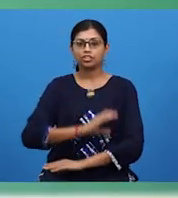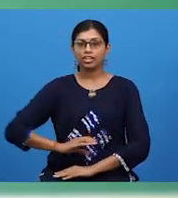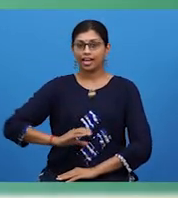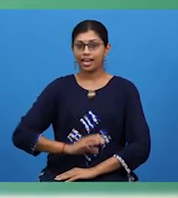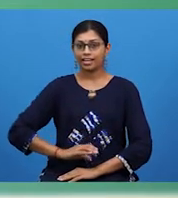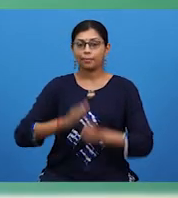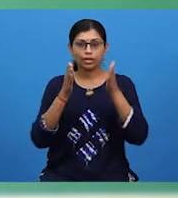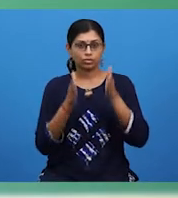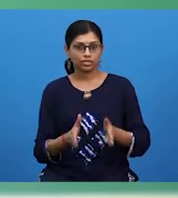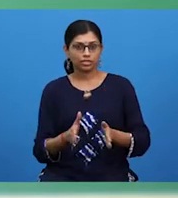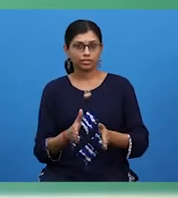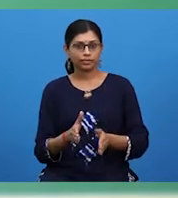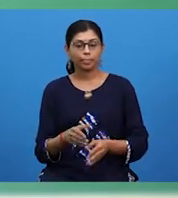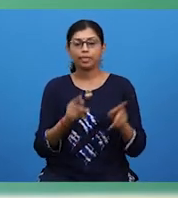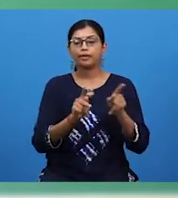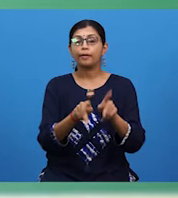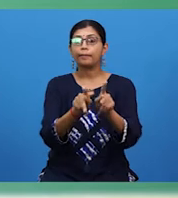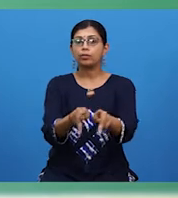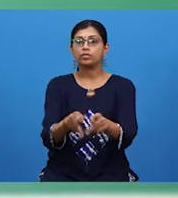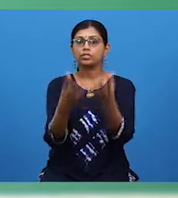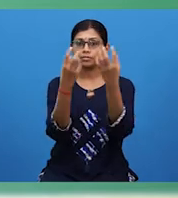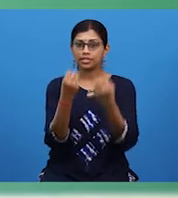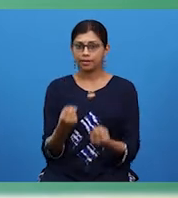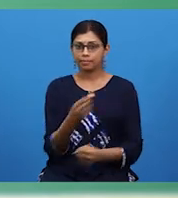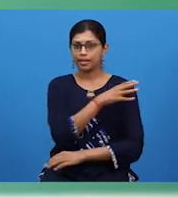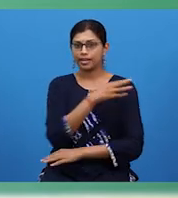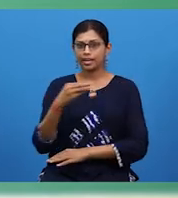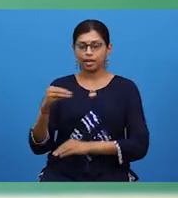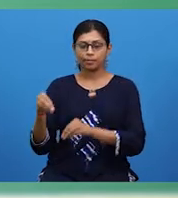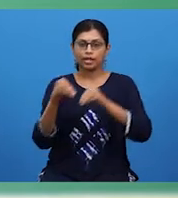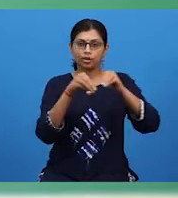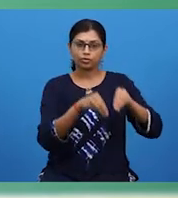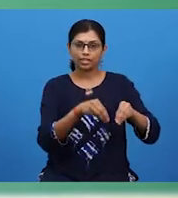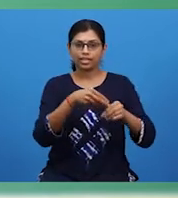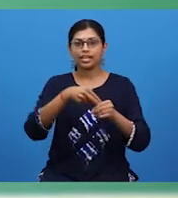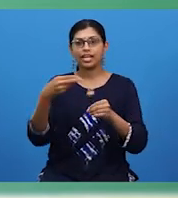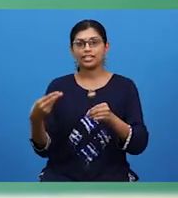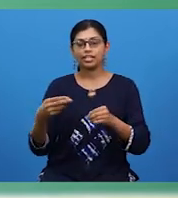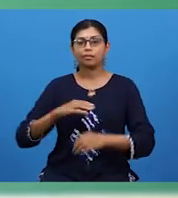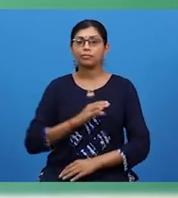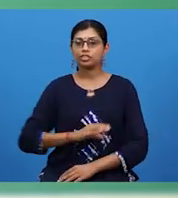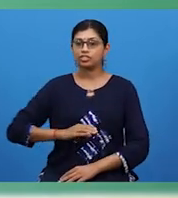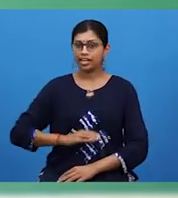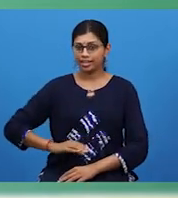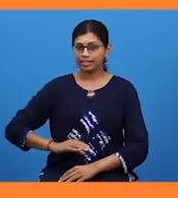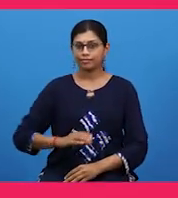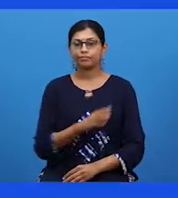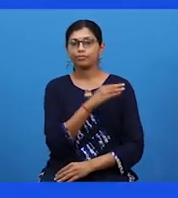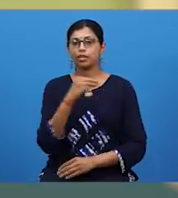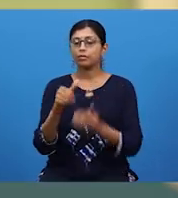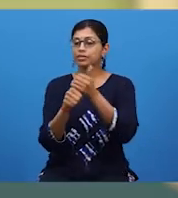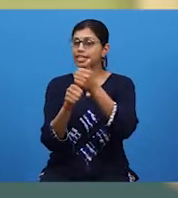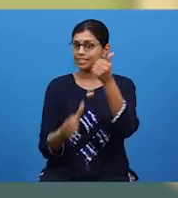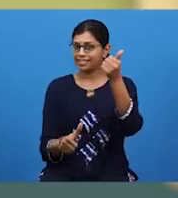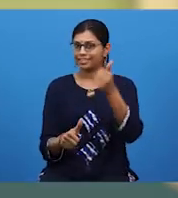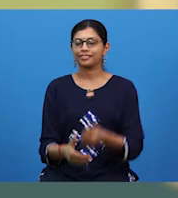juga proses penyerapan dan pengangkutan hasil pencernaan serta pengiah tinjaan.